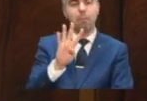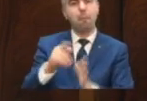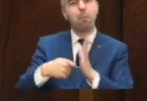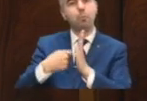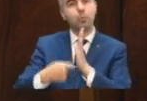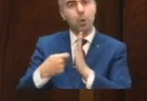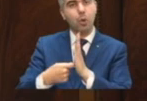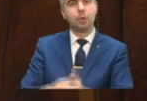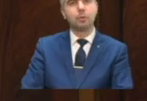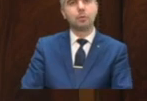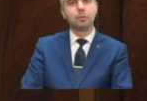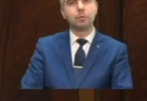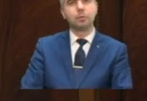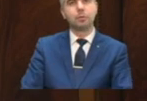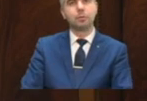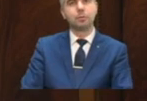فيه